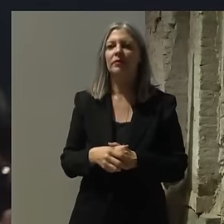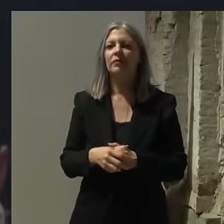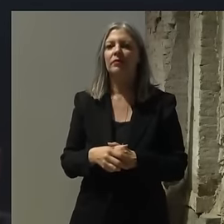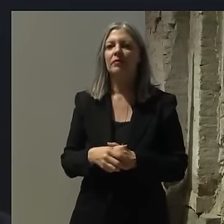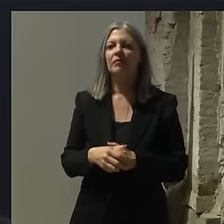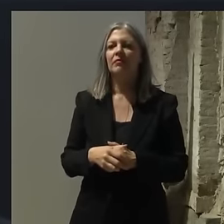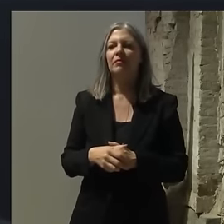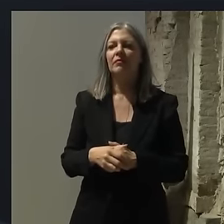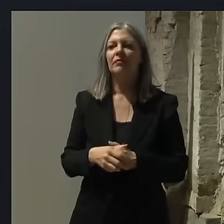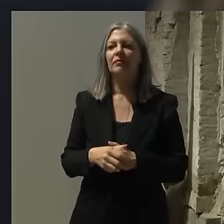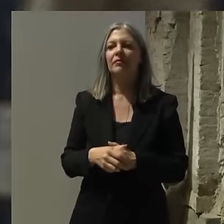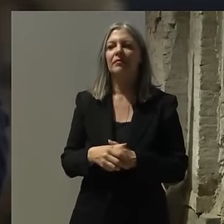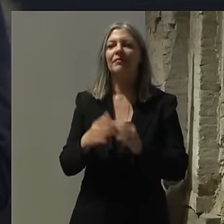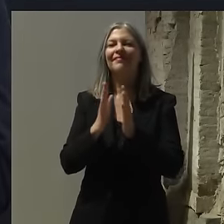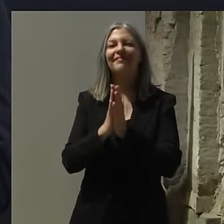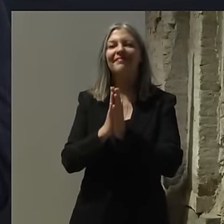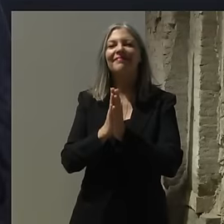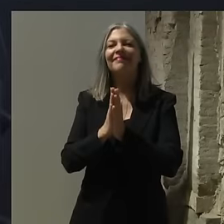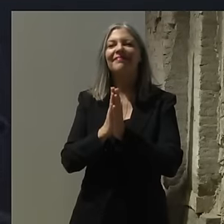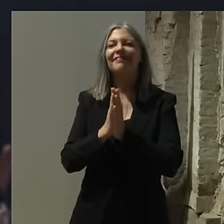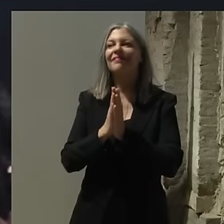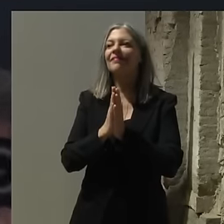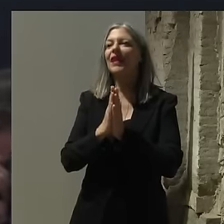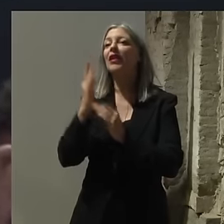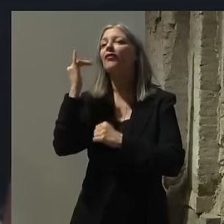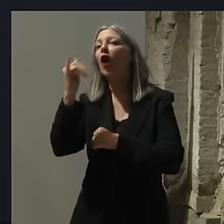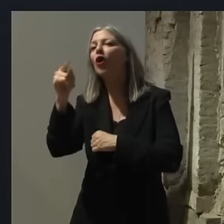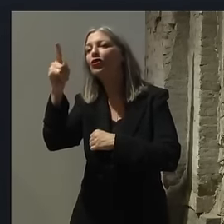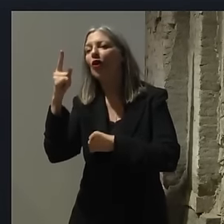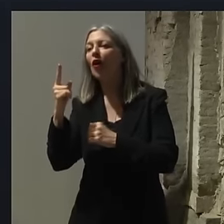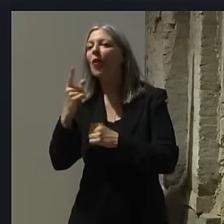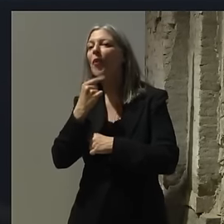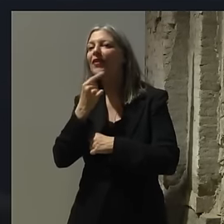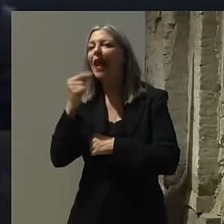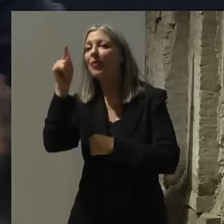laggiù in fondo verso Porta Prato c'è posto, quindi va bene,